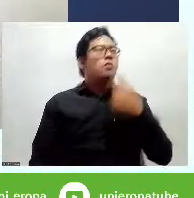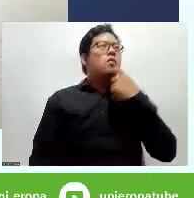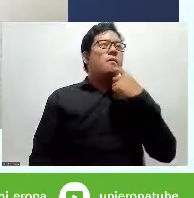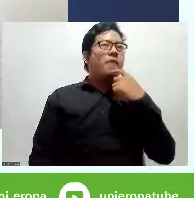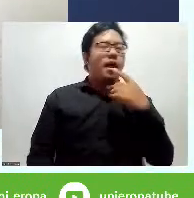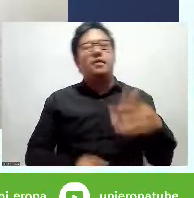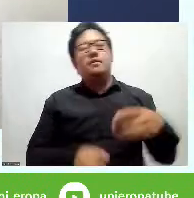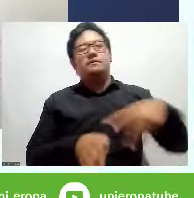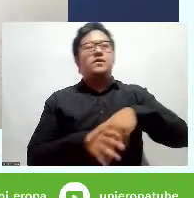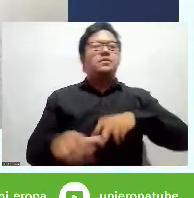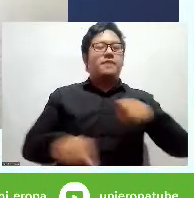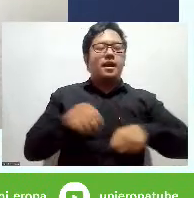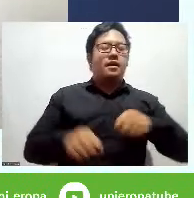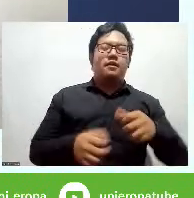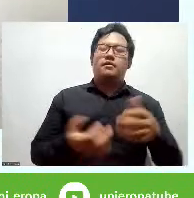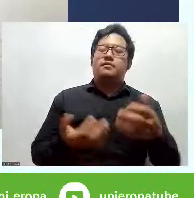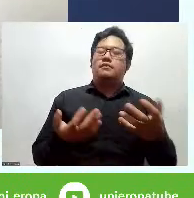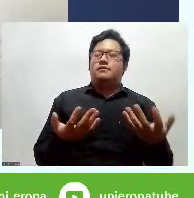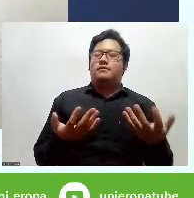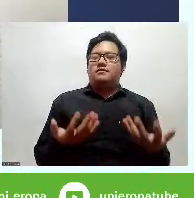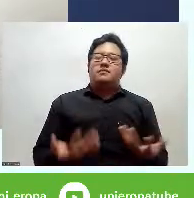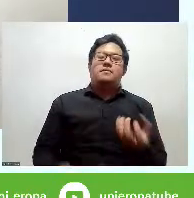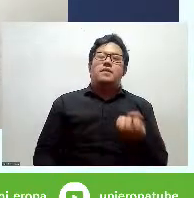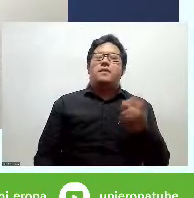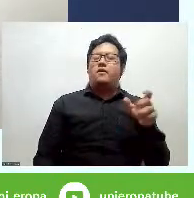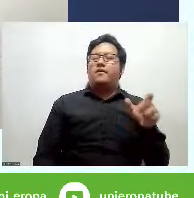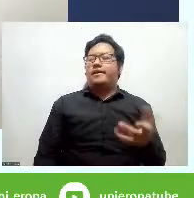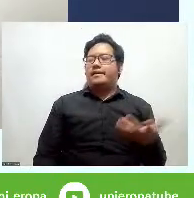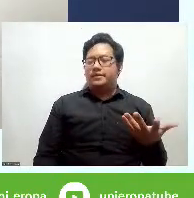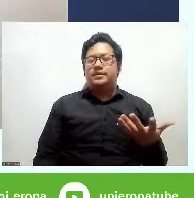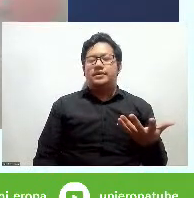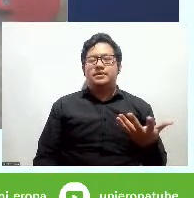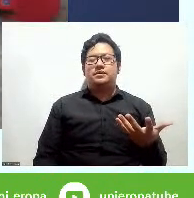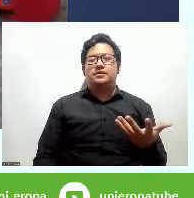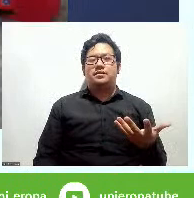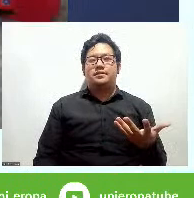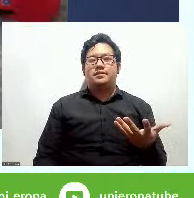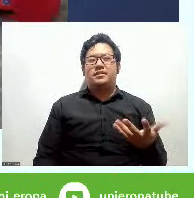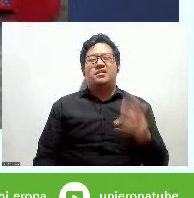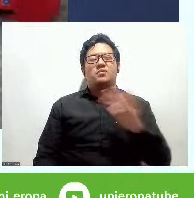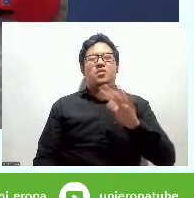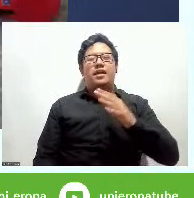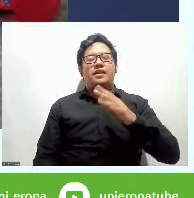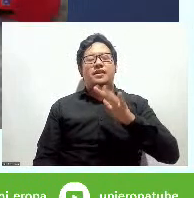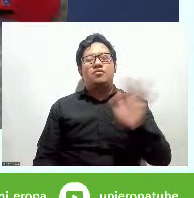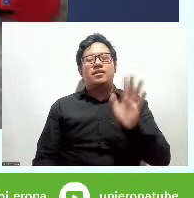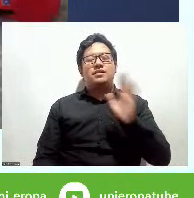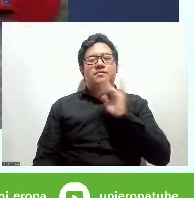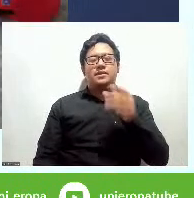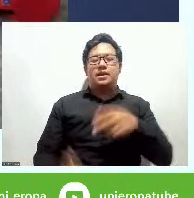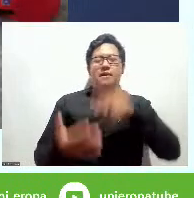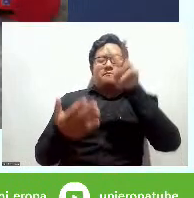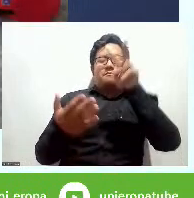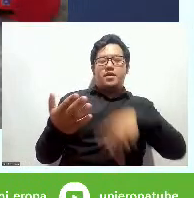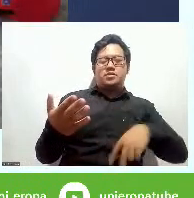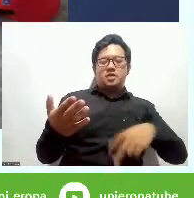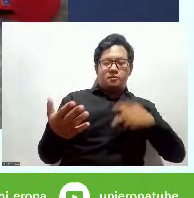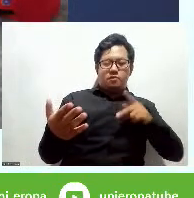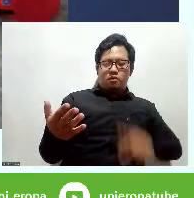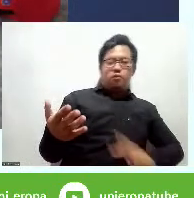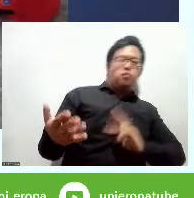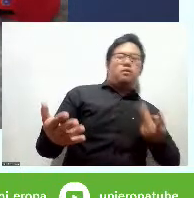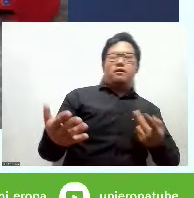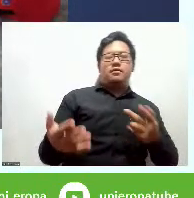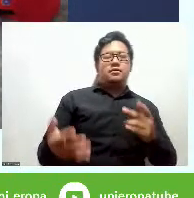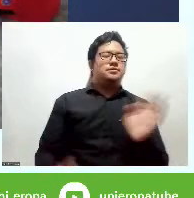bukan bukan cuma bukan cuma gara-gara bukan cuma gara-gara kalau baca kemudian akan berubah perilakunya ada banyak faktor yang